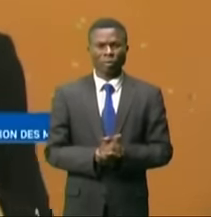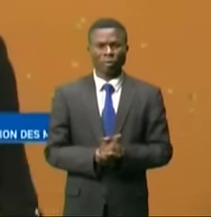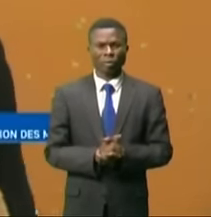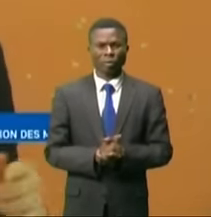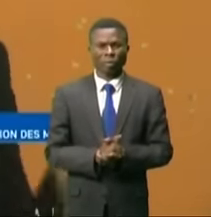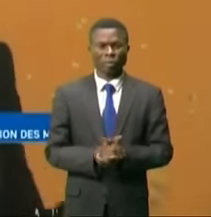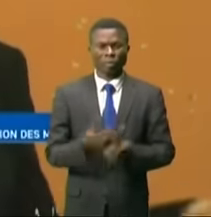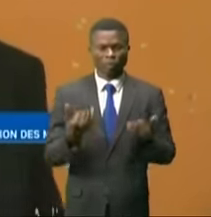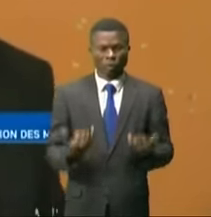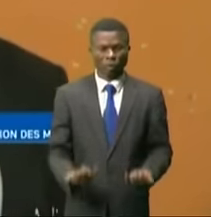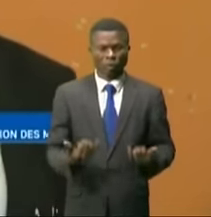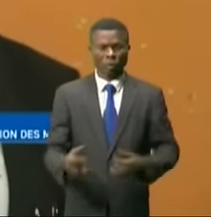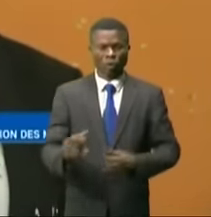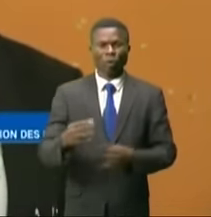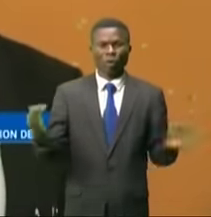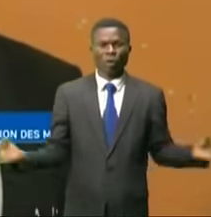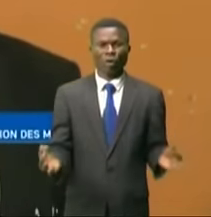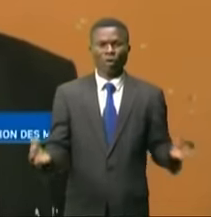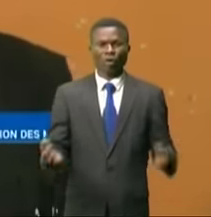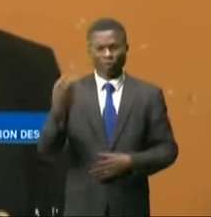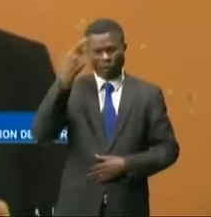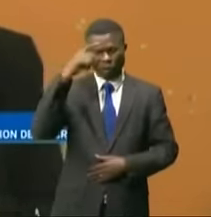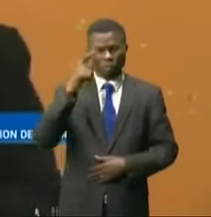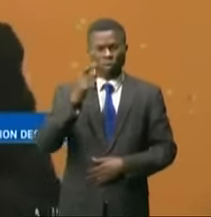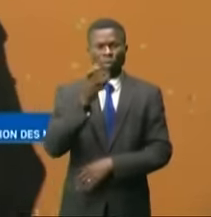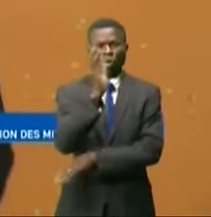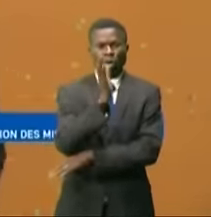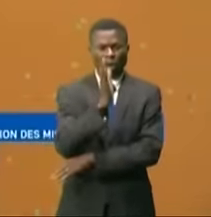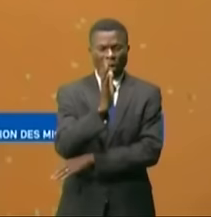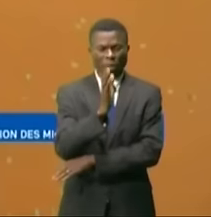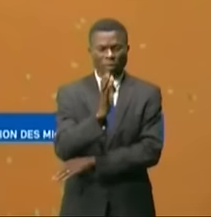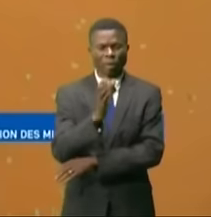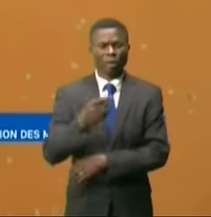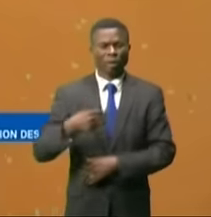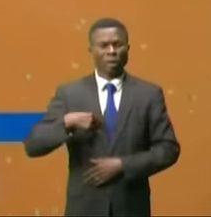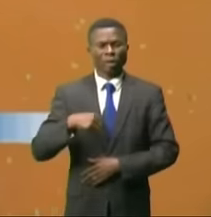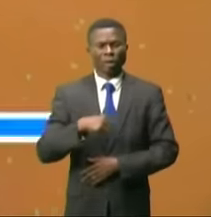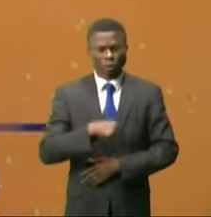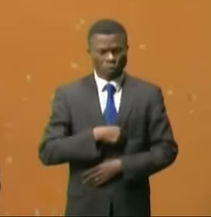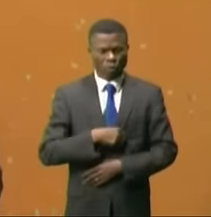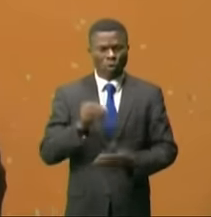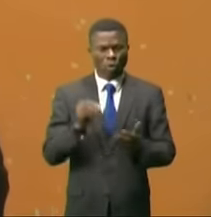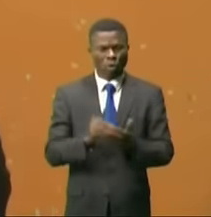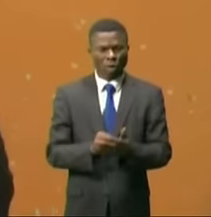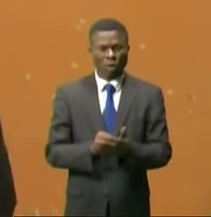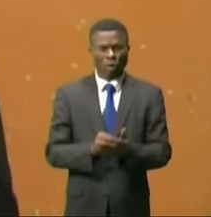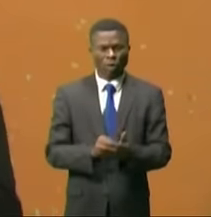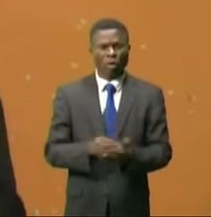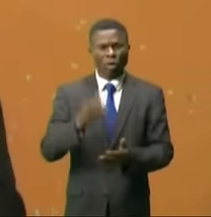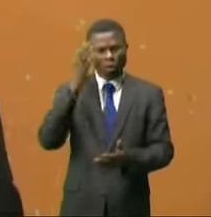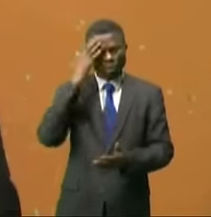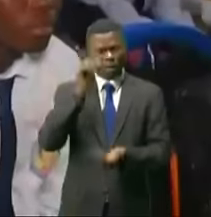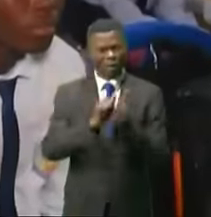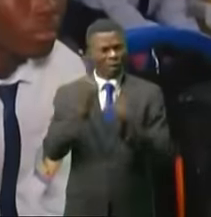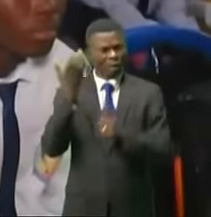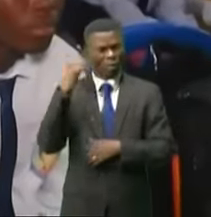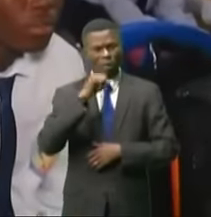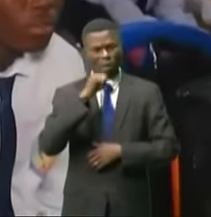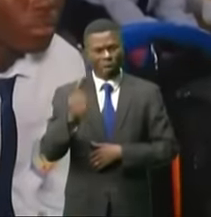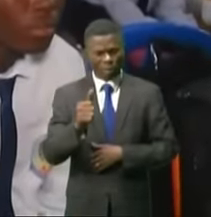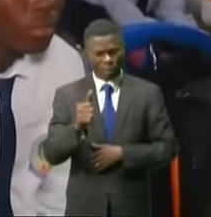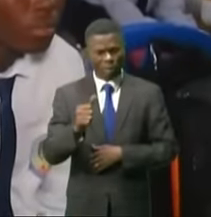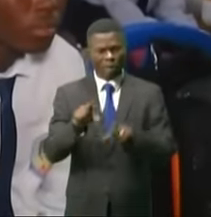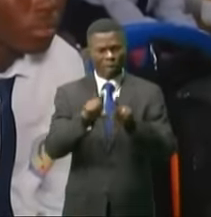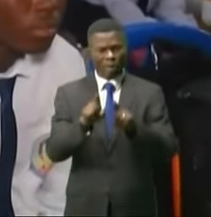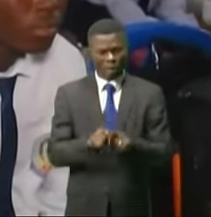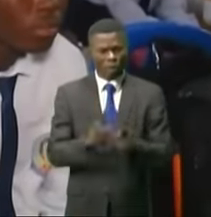Aujourd'hui, c'est la journée de l'arbre. Quand on coupe un arbre, effectivement, on ne va pas planter un trottoir. Mais le moment qu'on plante